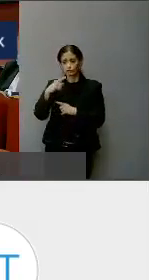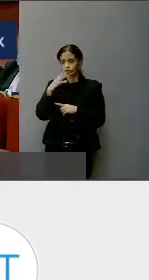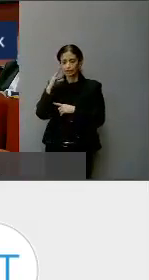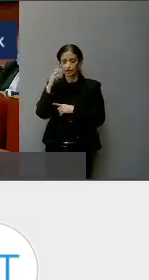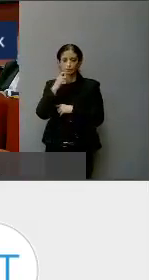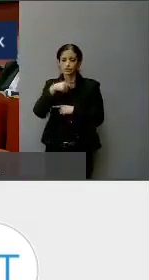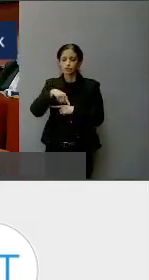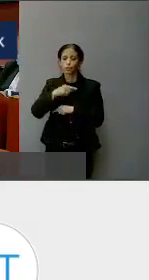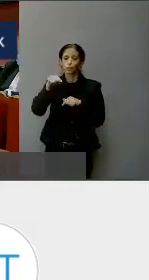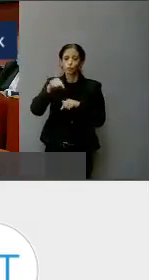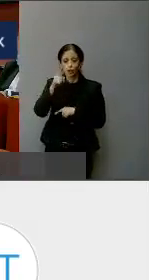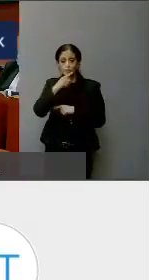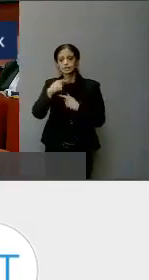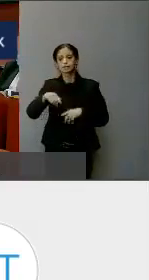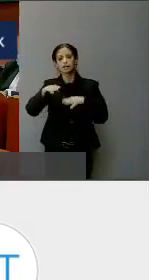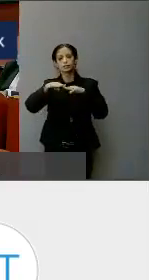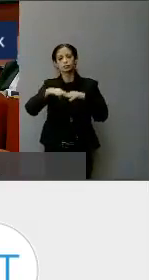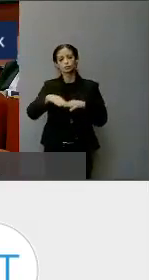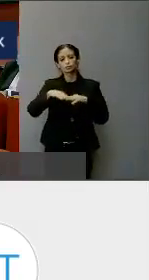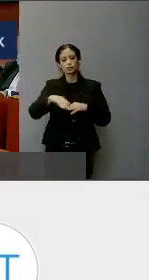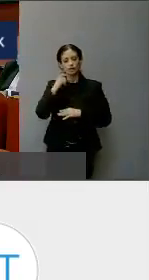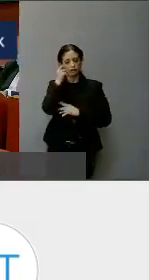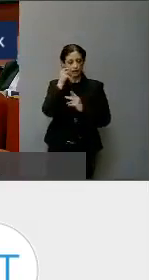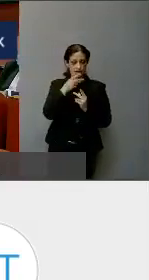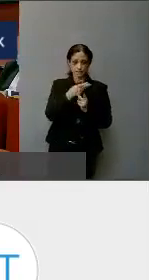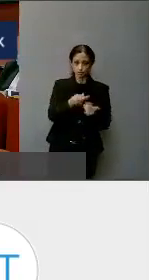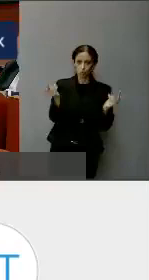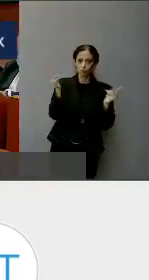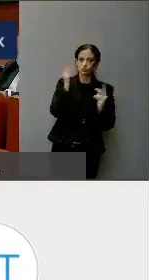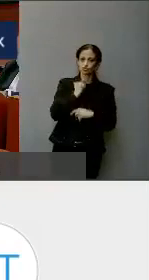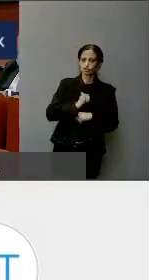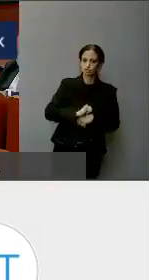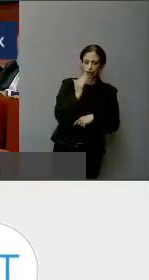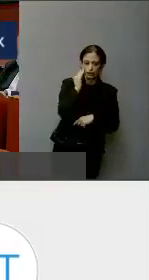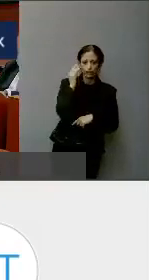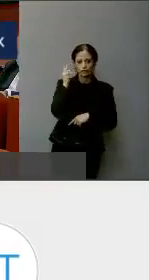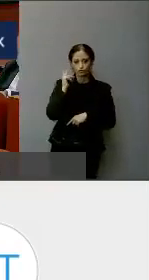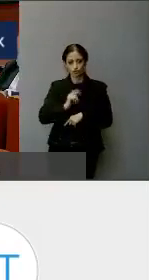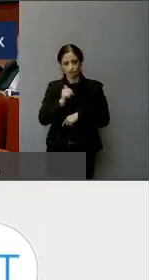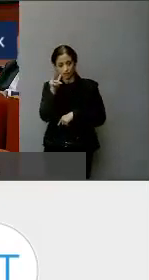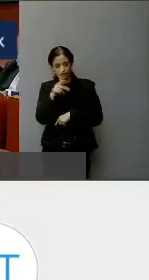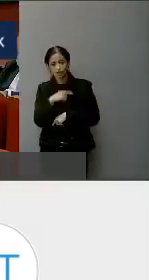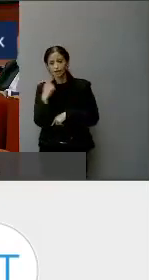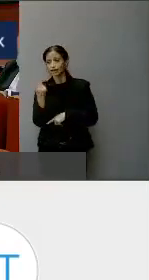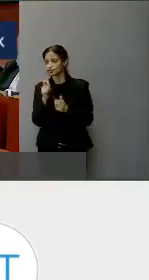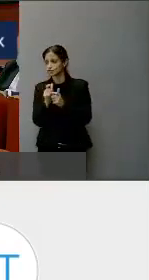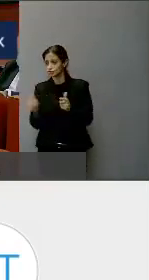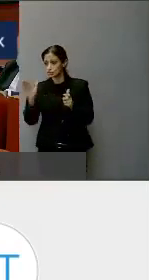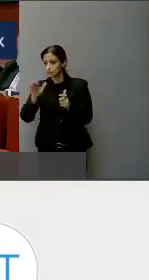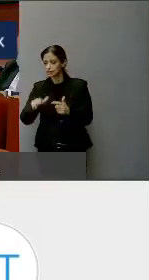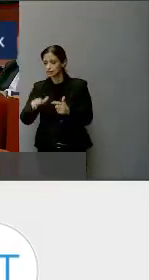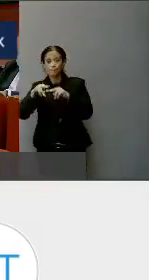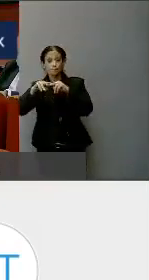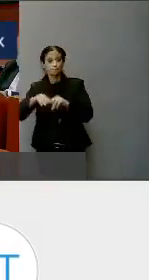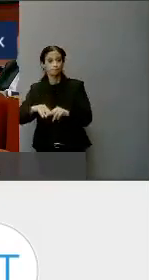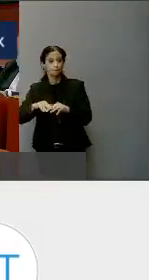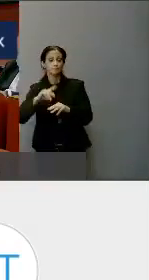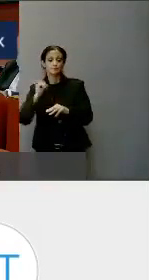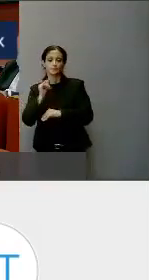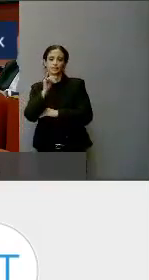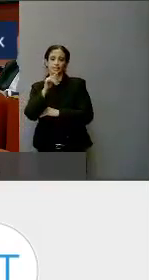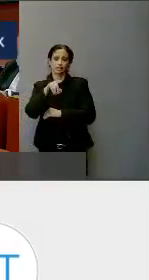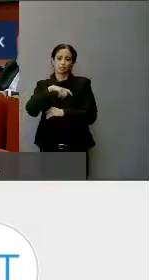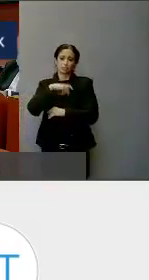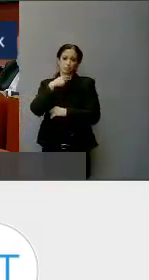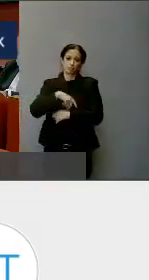ed è interesse dei cittadini e delle cittadine l'interesse della città e interesse pubblico non interesse dei privati e